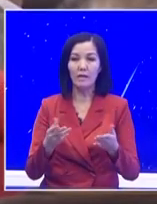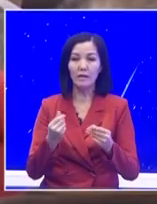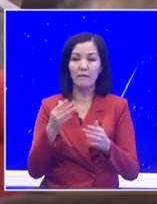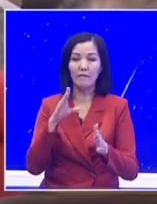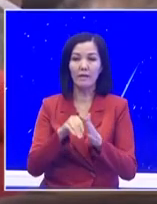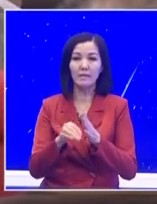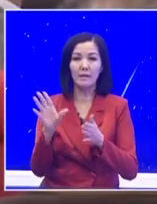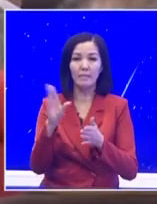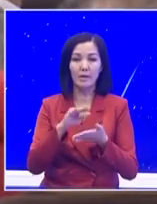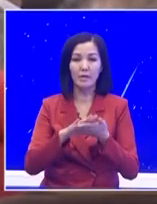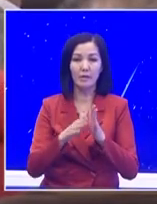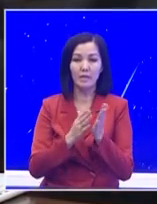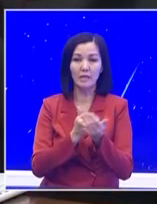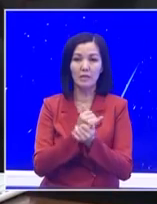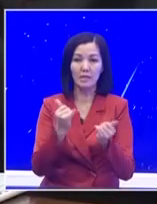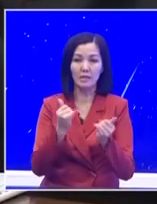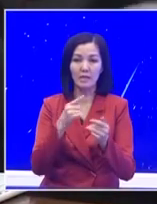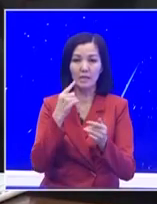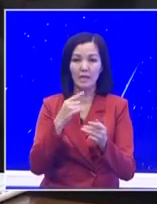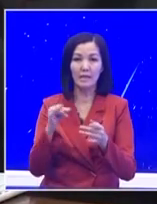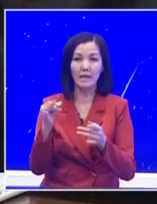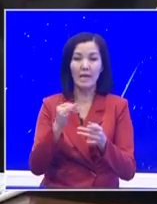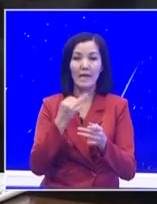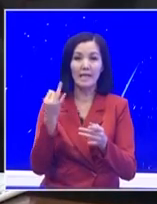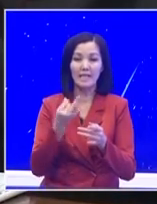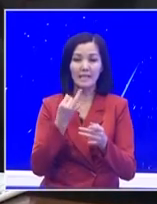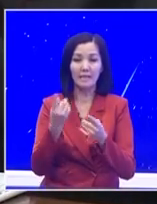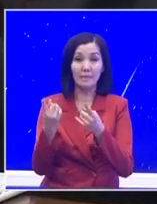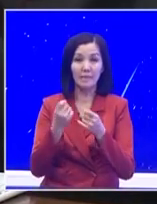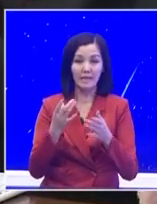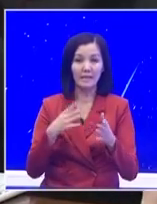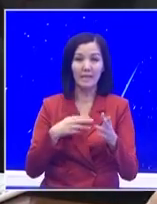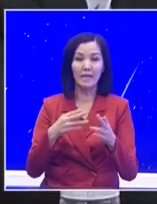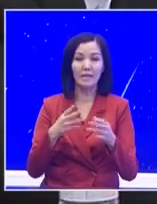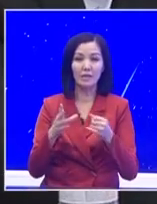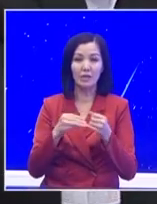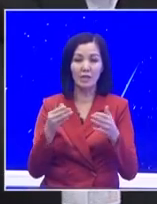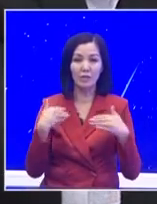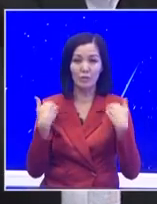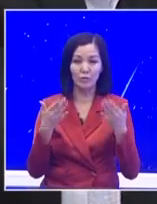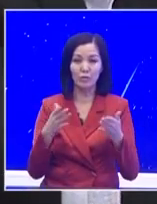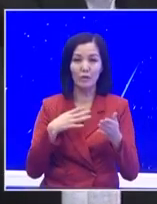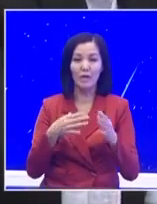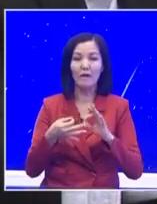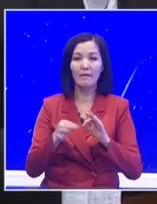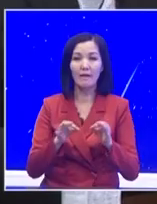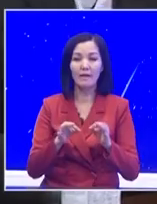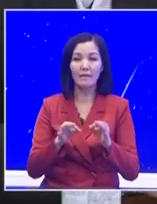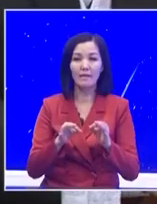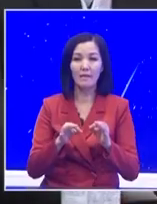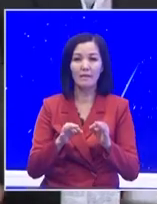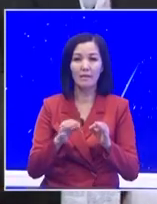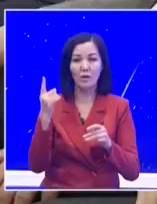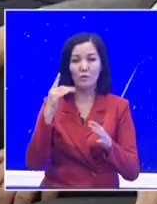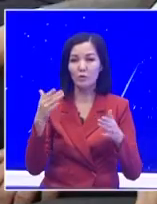барлық жағдай жасалатынын айтты. Қызықтырып бақты, комбинат салуға қолайлы жерлерді ұсынды нақты. Іскер батыл